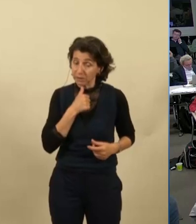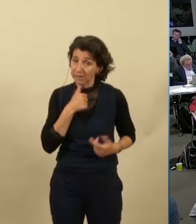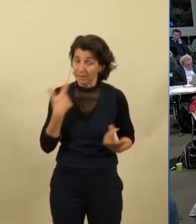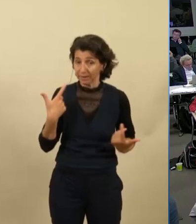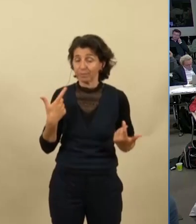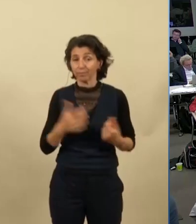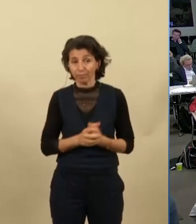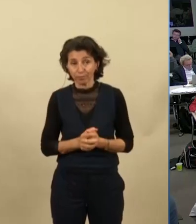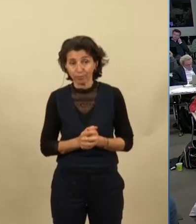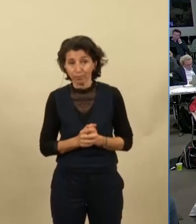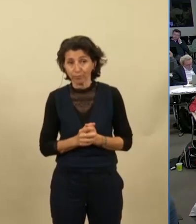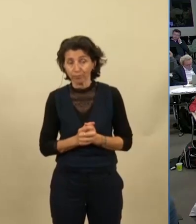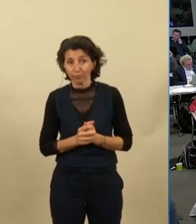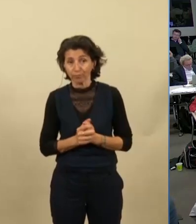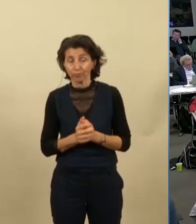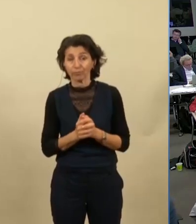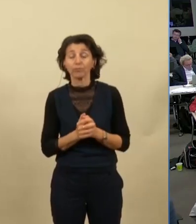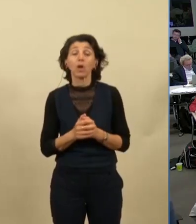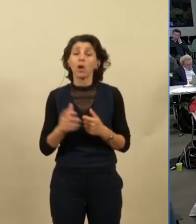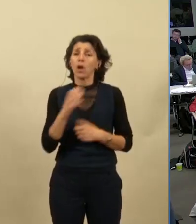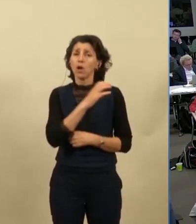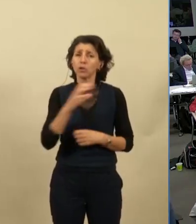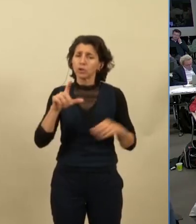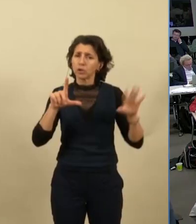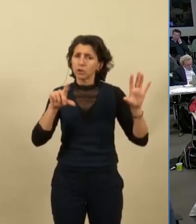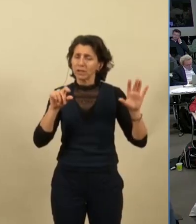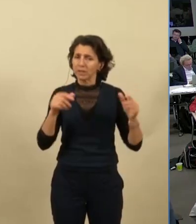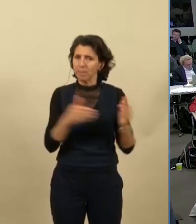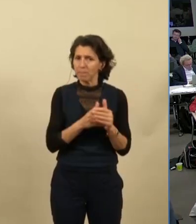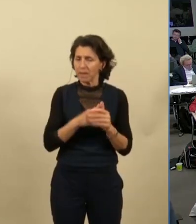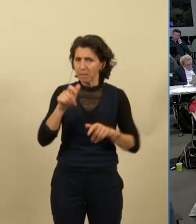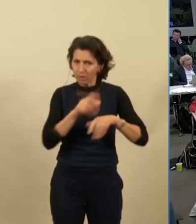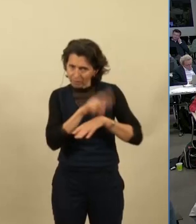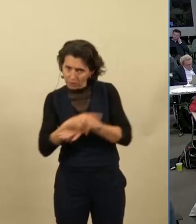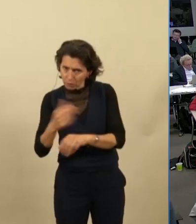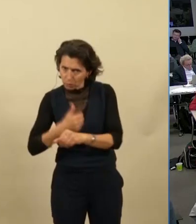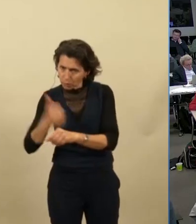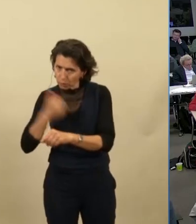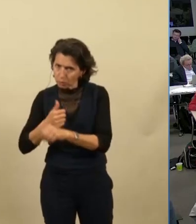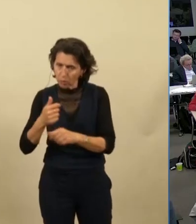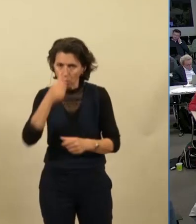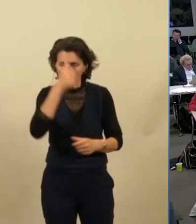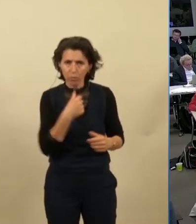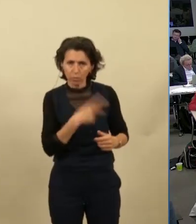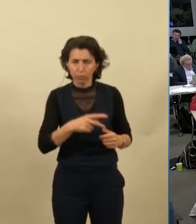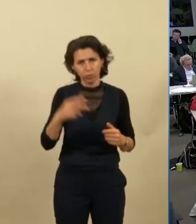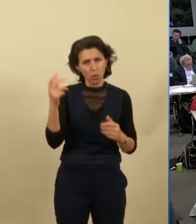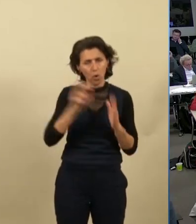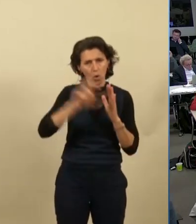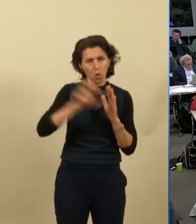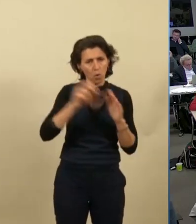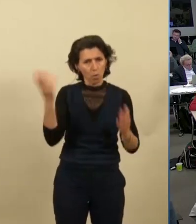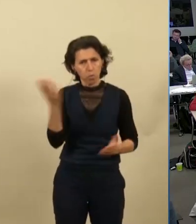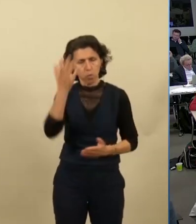170 000 visiteurs par an le Musée de Grenoble est un fleuron du rayonnement culturel de la ville ces collections et expositions